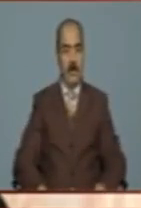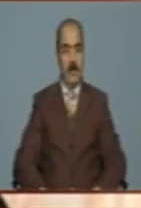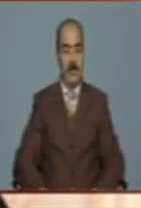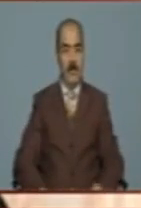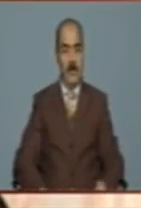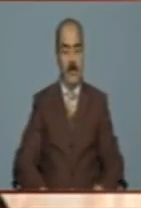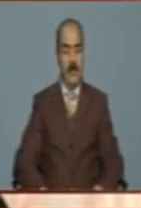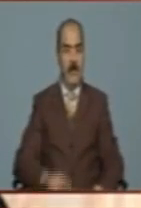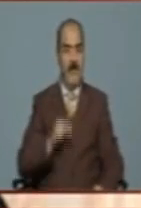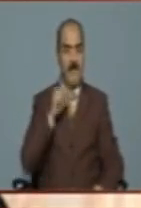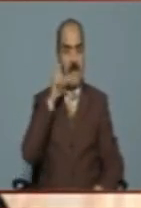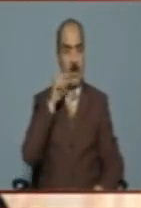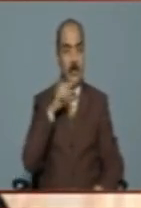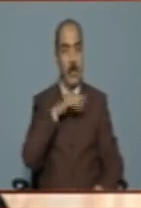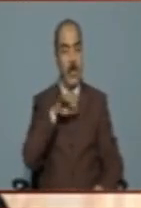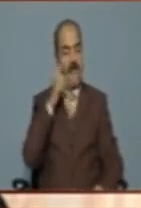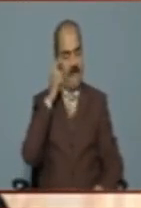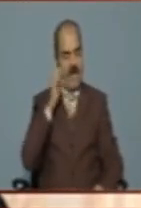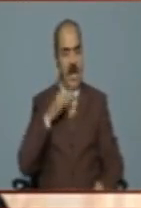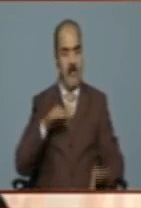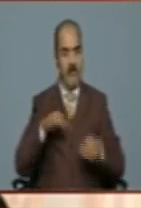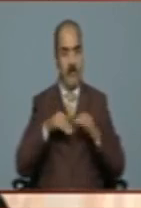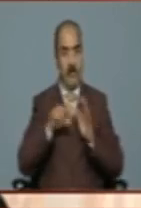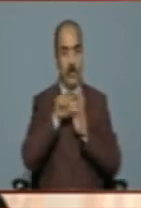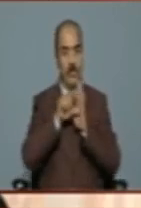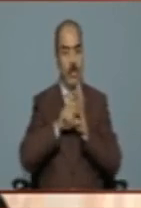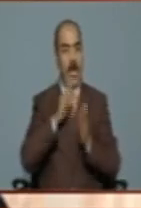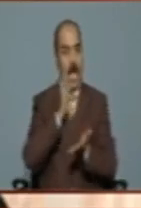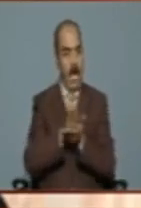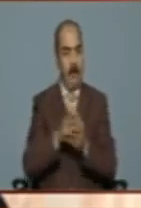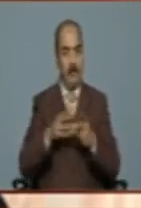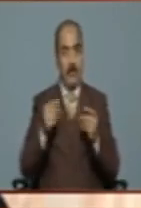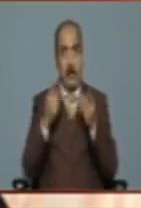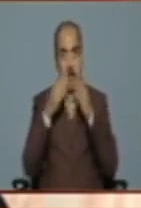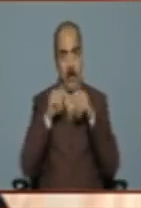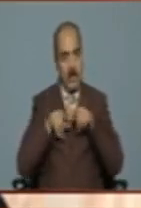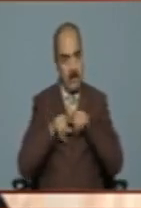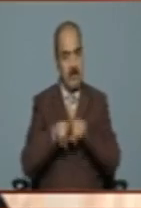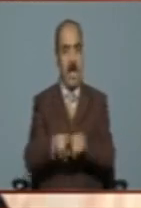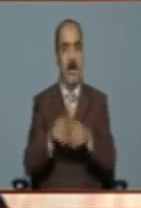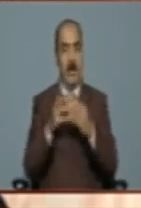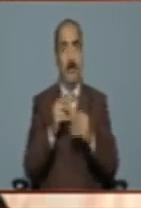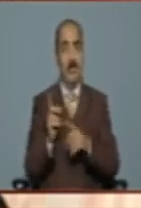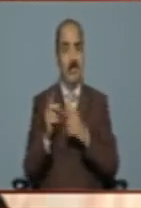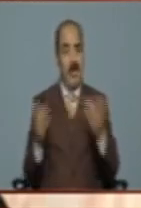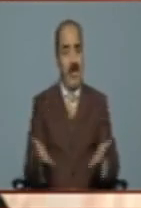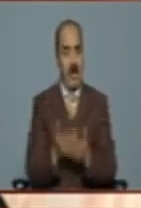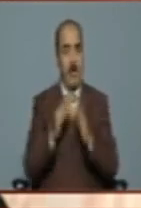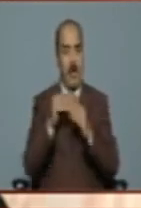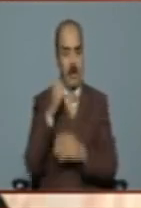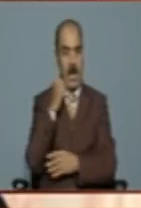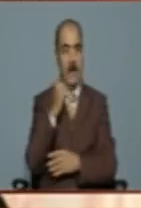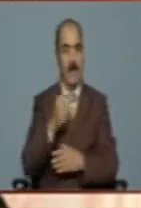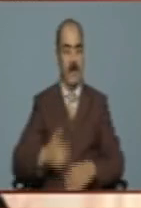ووعيا سياسيا ودستوريا يليق بمصر وتاريخها،